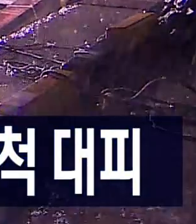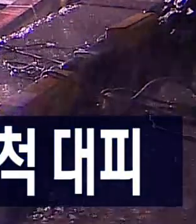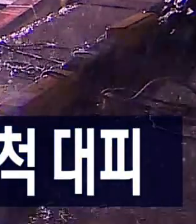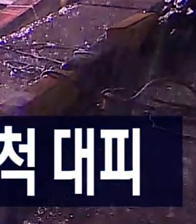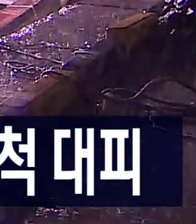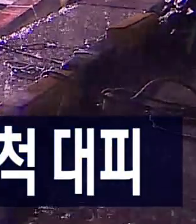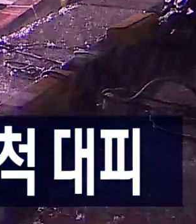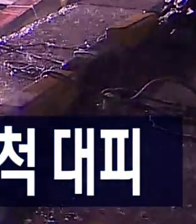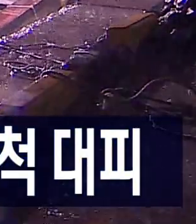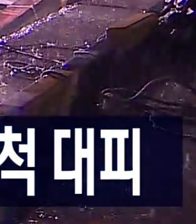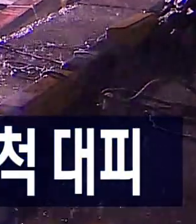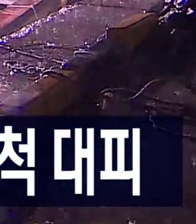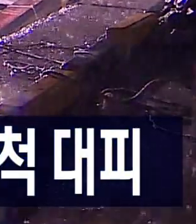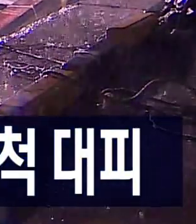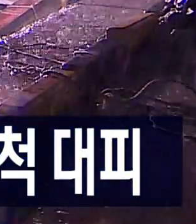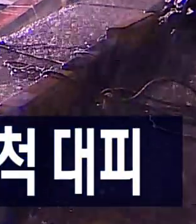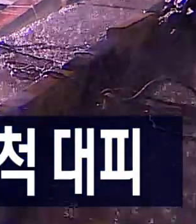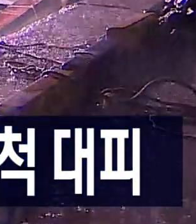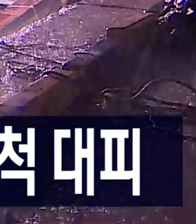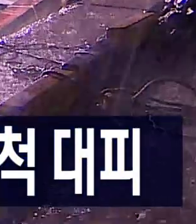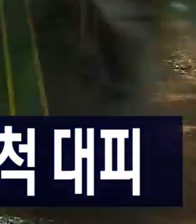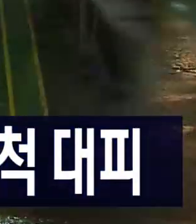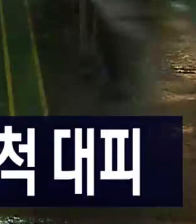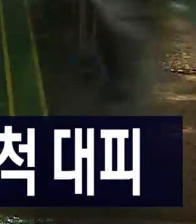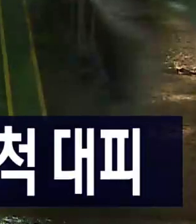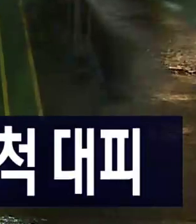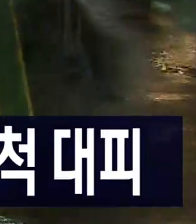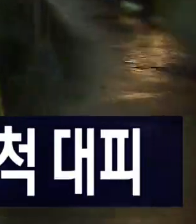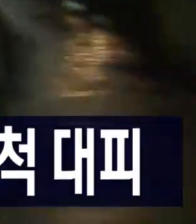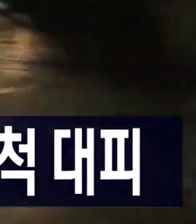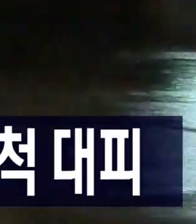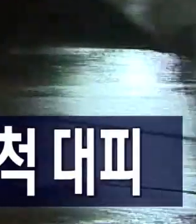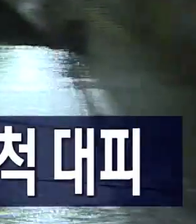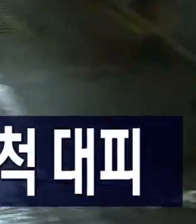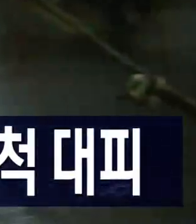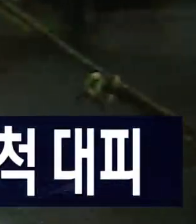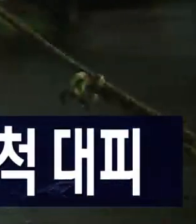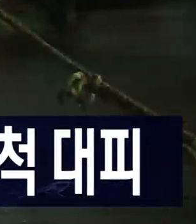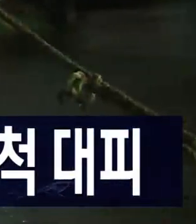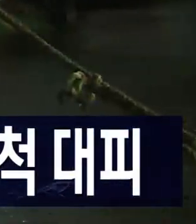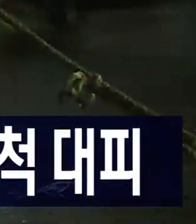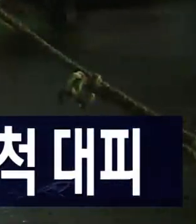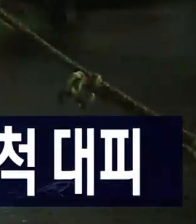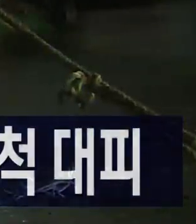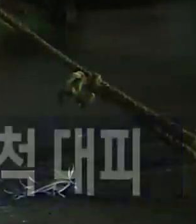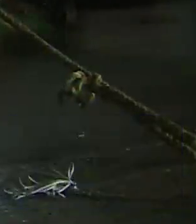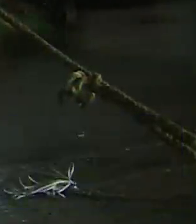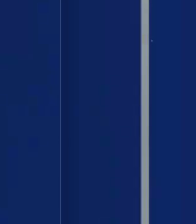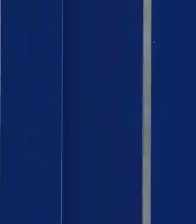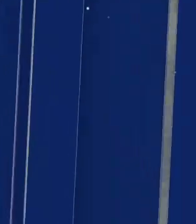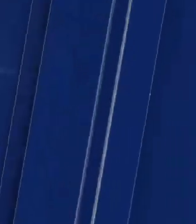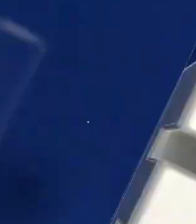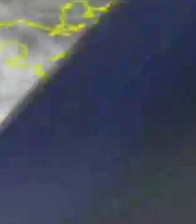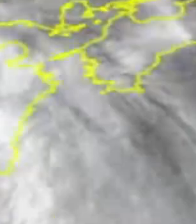태풍 카눈이 북상하면서 전남 지역도 점차 태풍 영향 권에 들고 있습니다. 각 항포구에는 2만 7천여 척의 선박들이 대피했습니다.